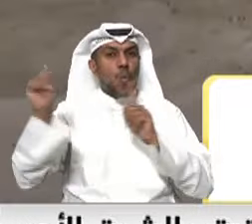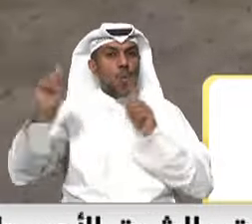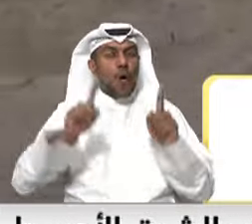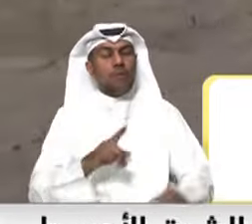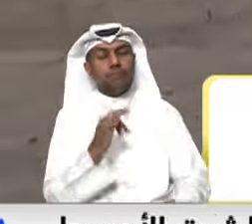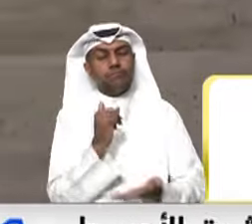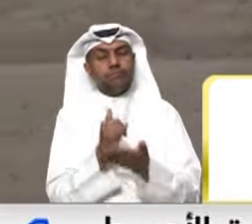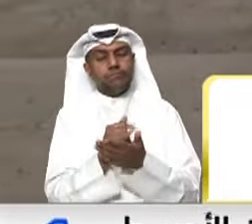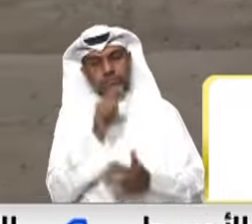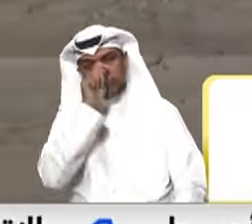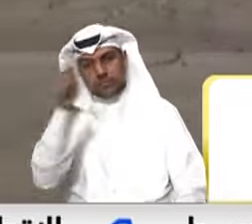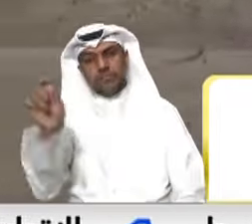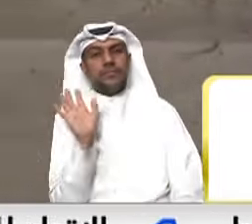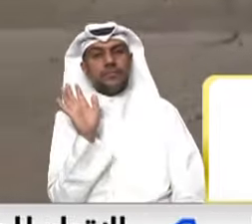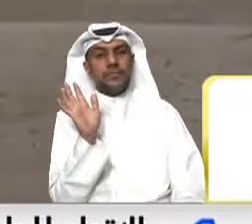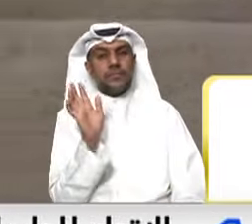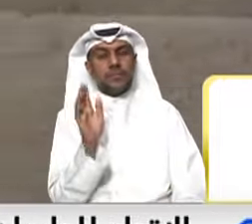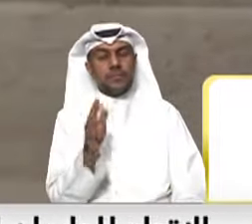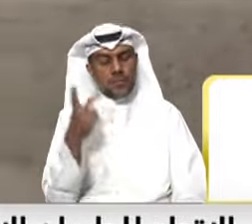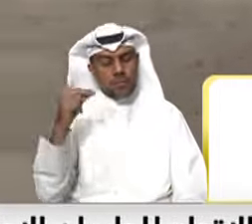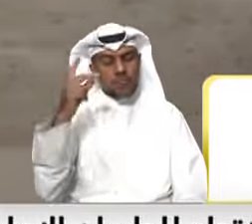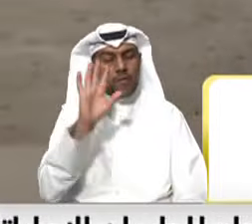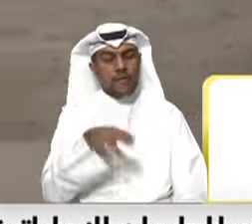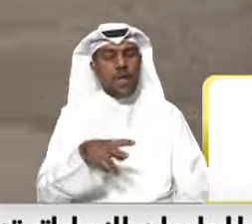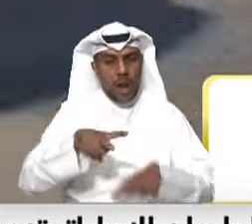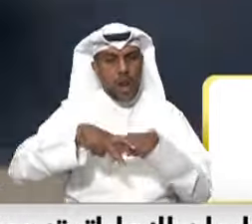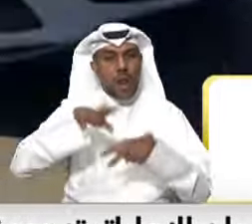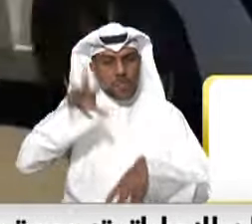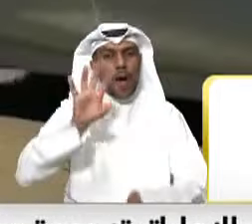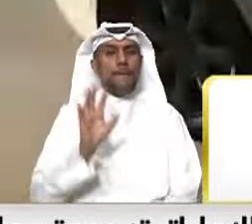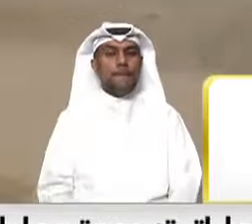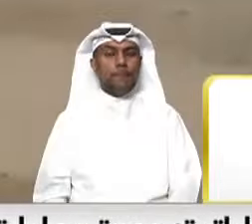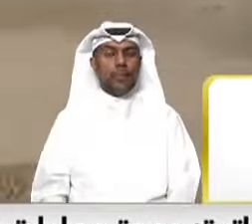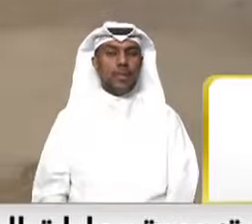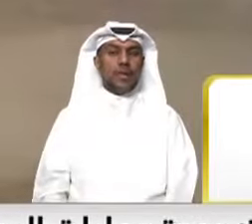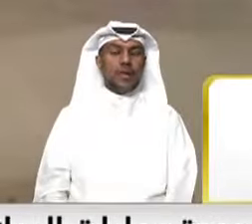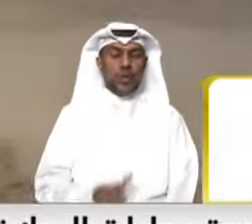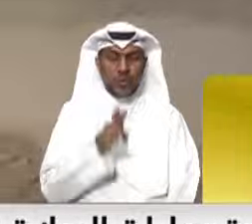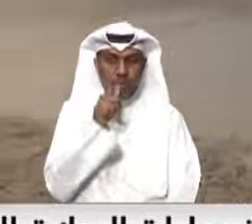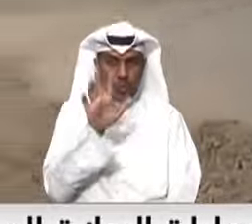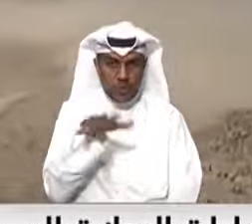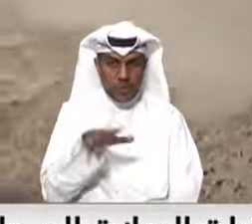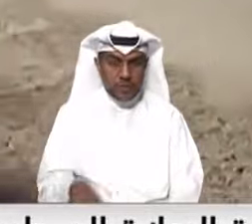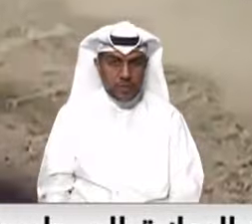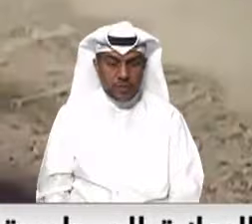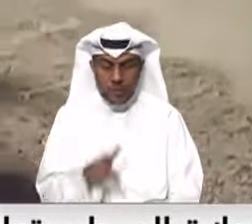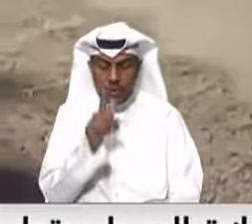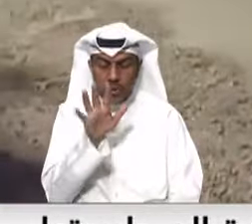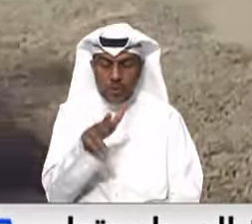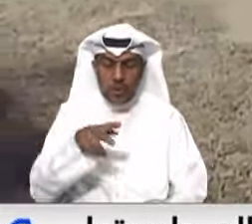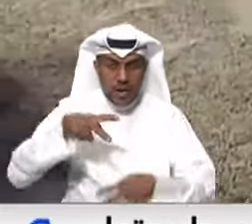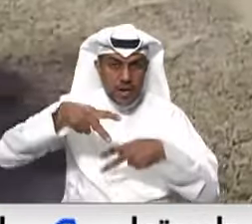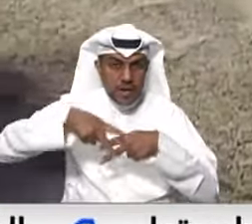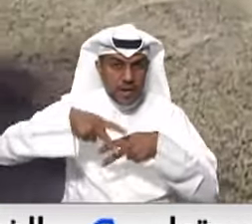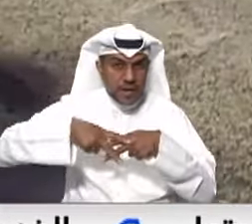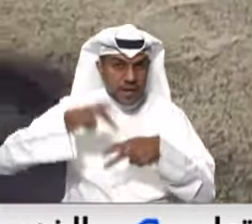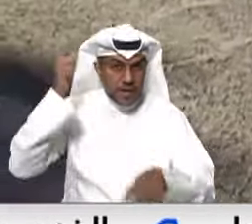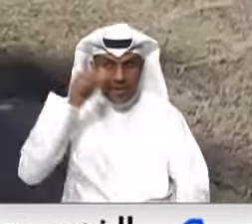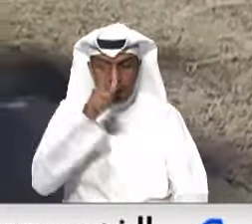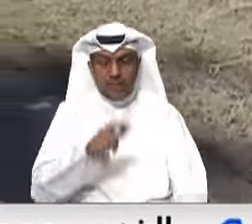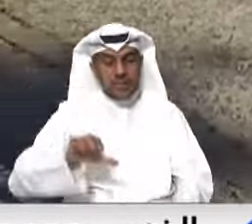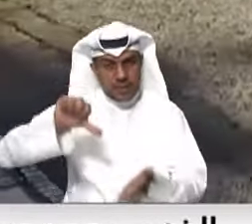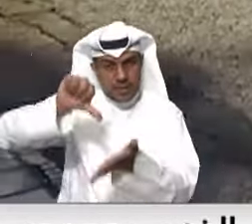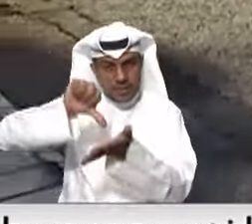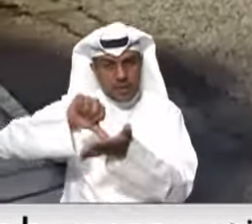حين قالت شبكه سي ان ان الاخباريه الامريكيه ان اسرائيل نفذت الضربه داخل ايران في خطوه تهدد